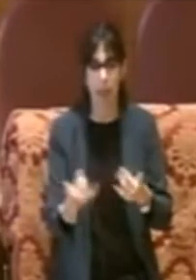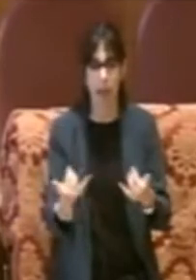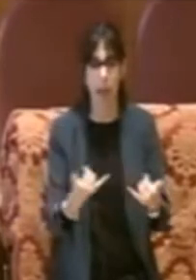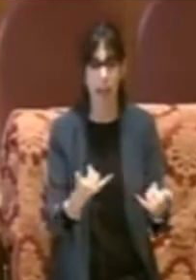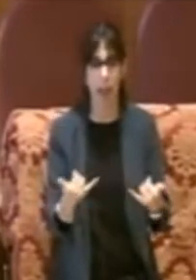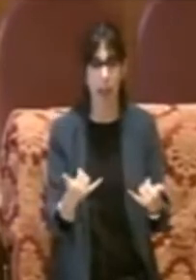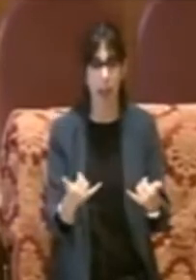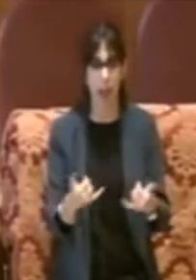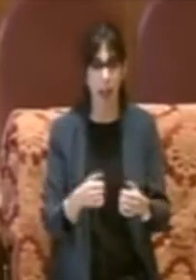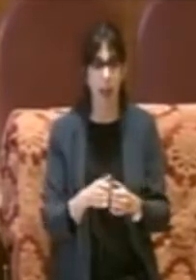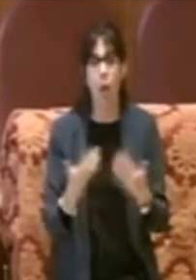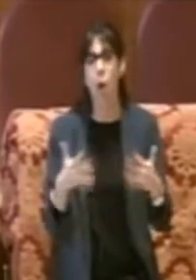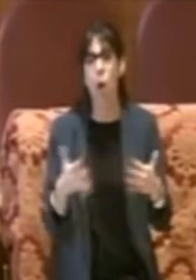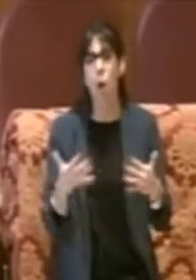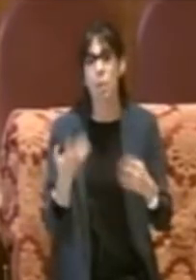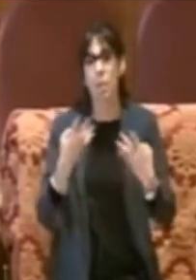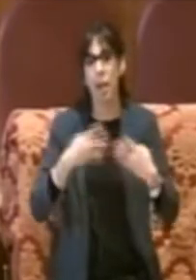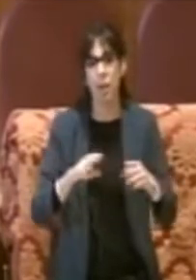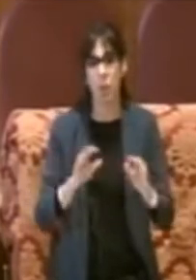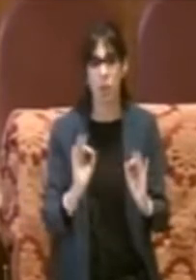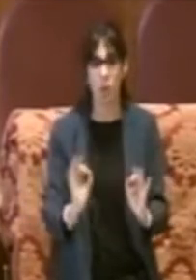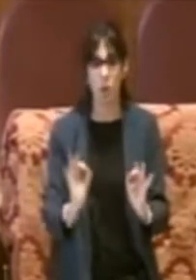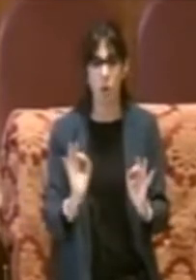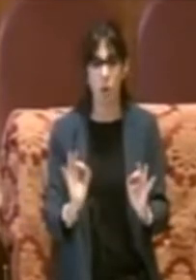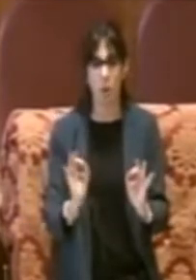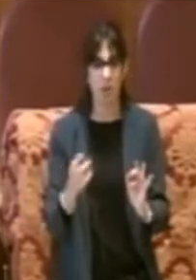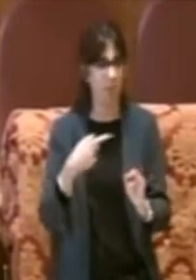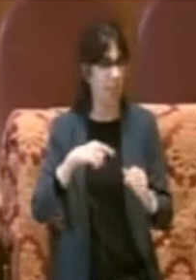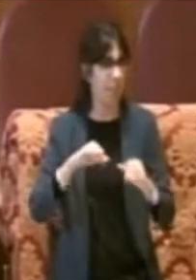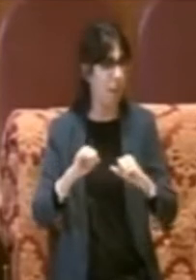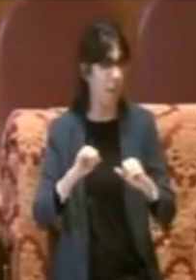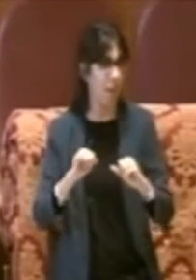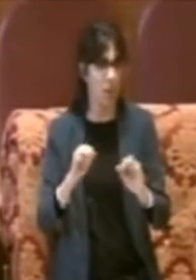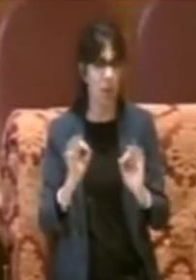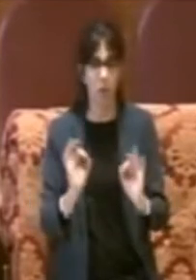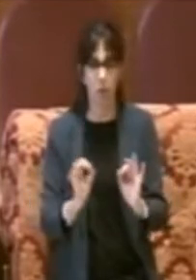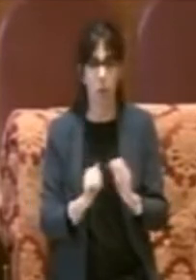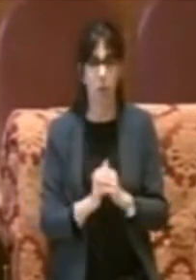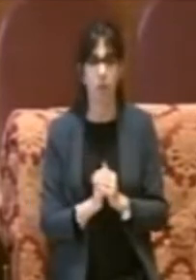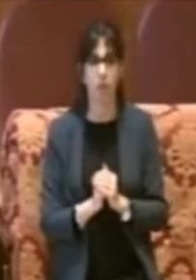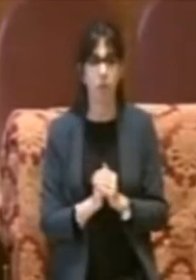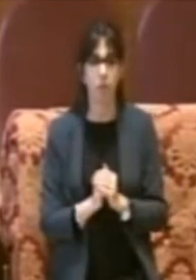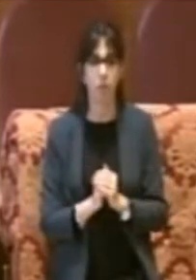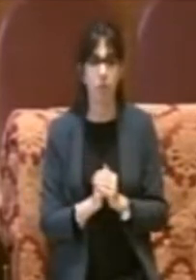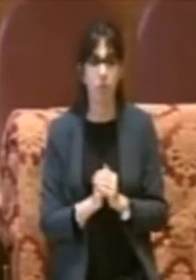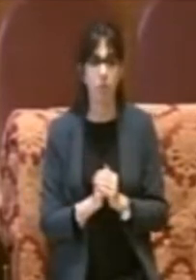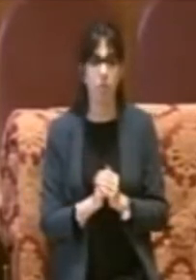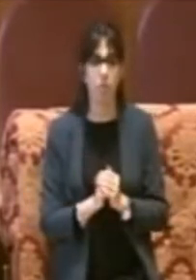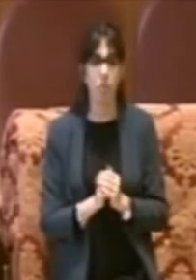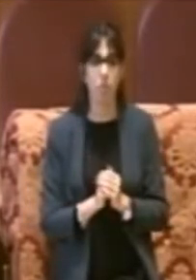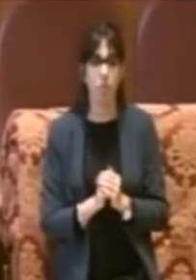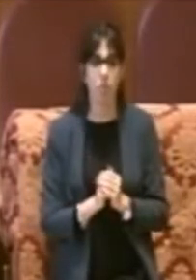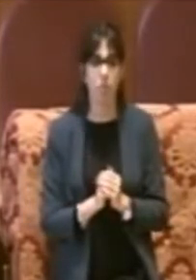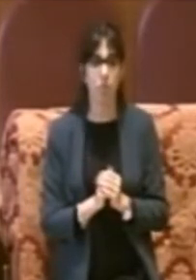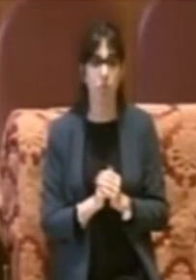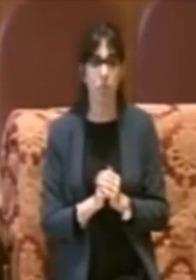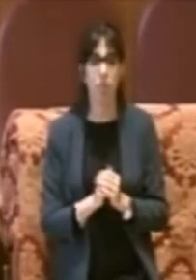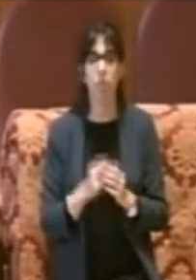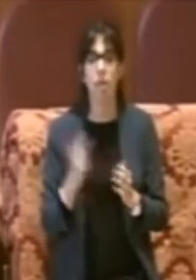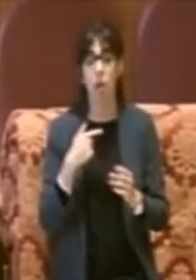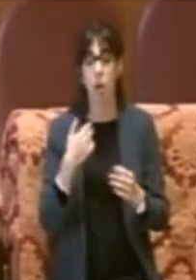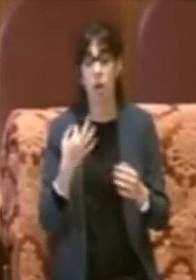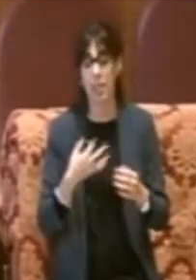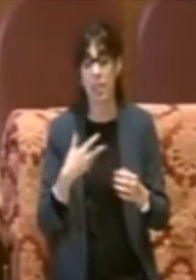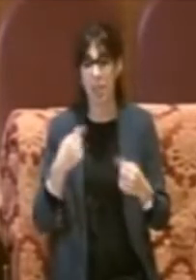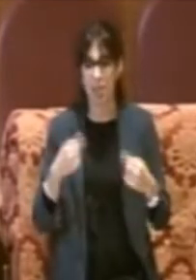ormai prassi per questa questa amministrazione lavoro sempre molto intenso